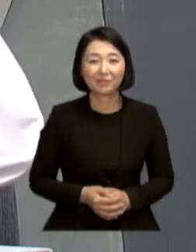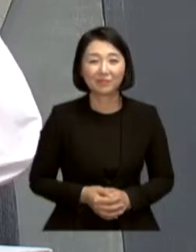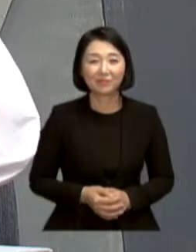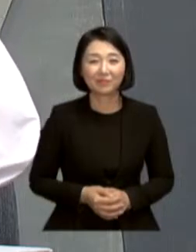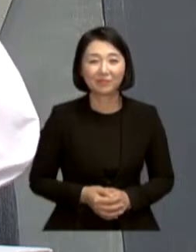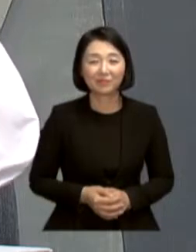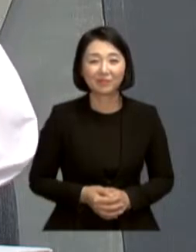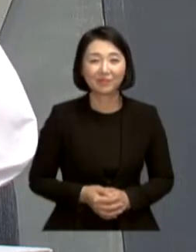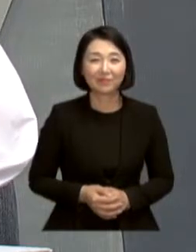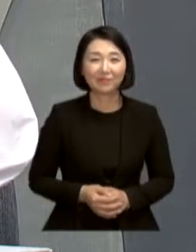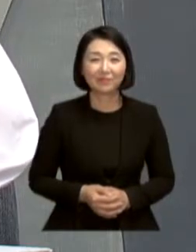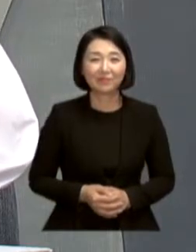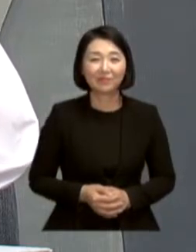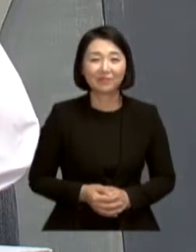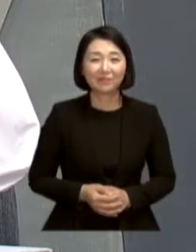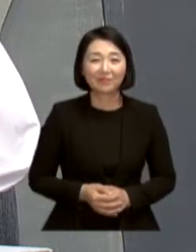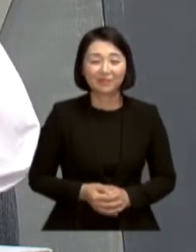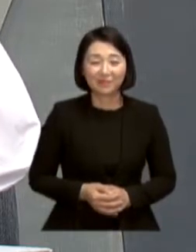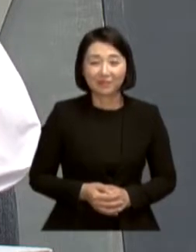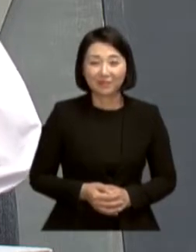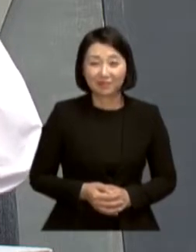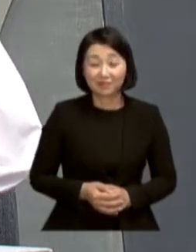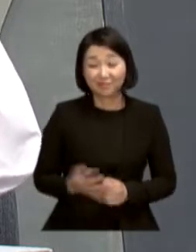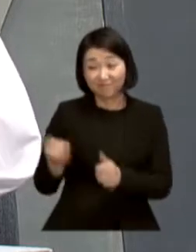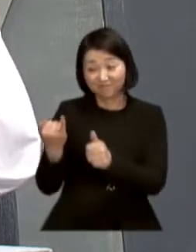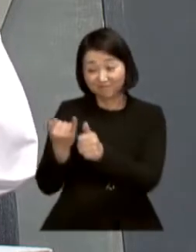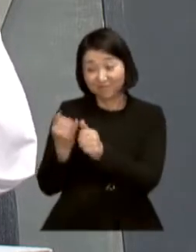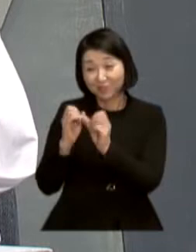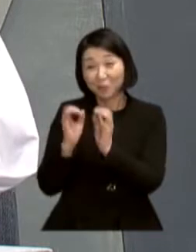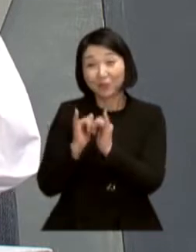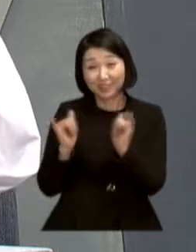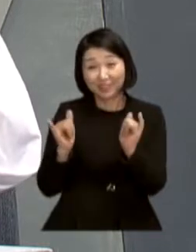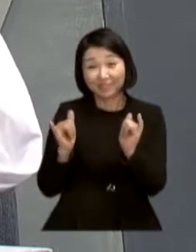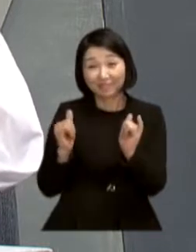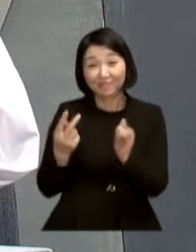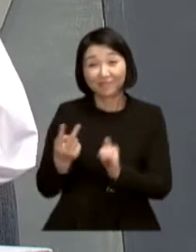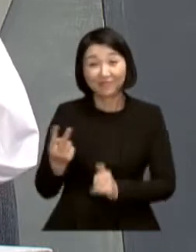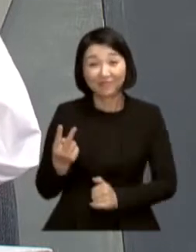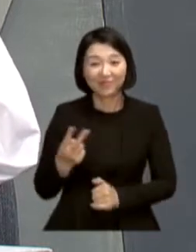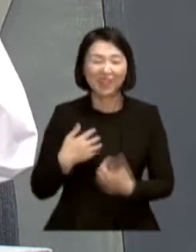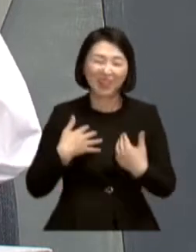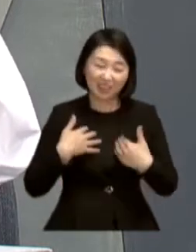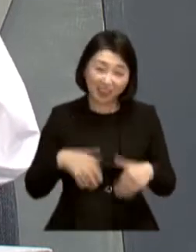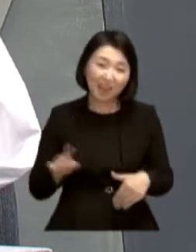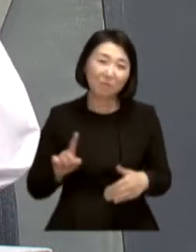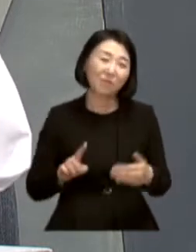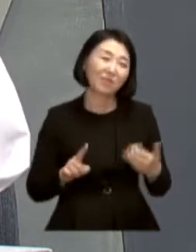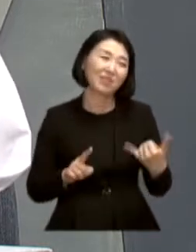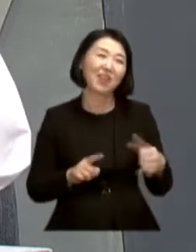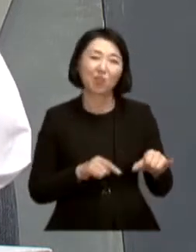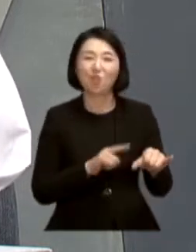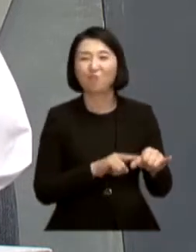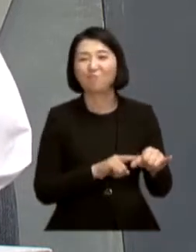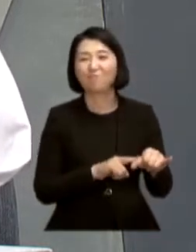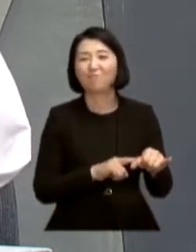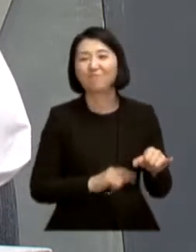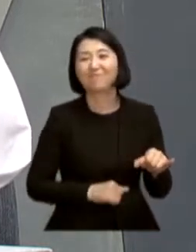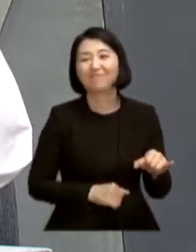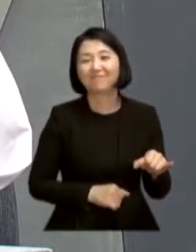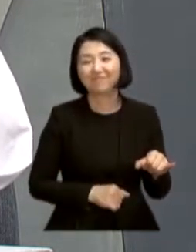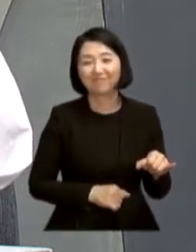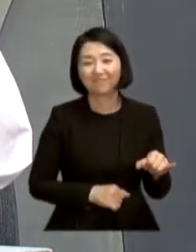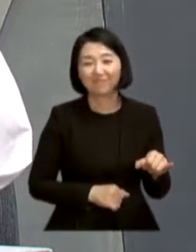선교사님들이 가장 이 약한 부분이 자녀들이에요. 네, 자녀들에게 나야 헌신해서 나가서 일을